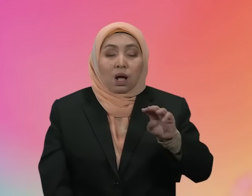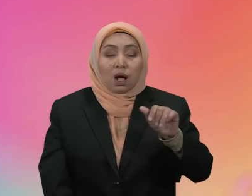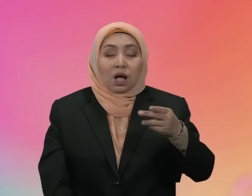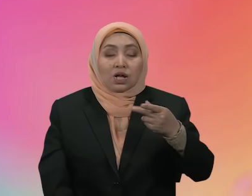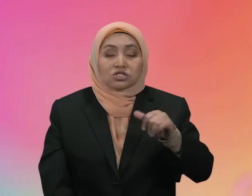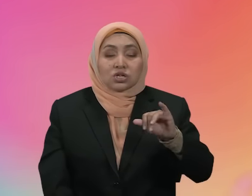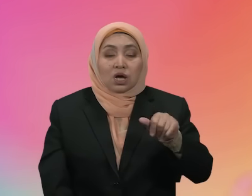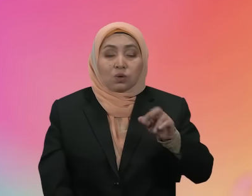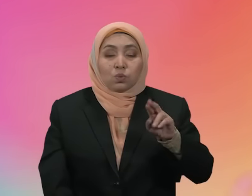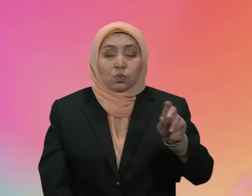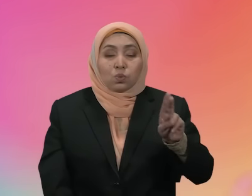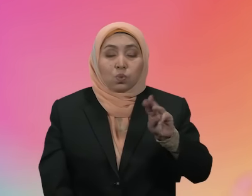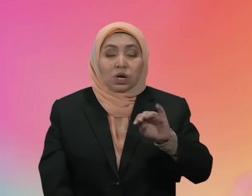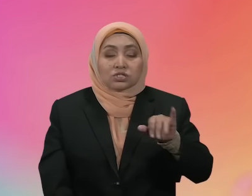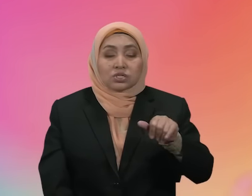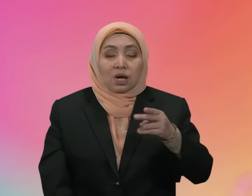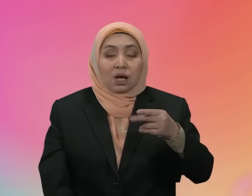وهاجروا